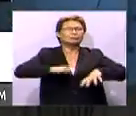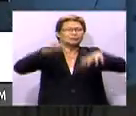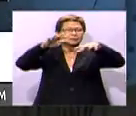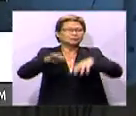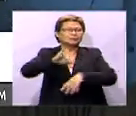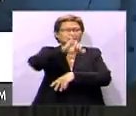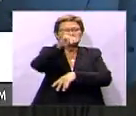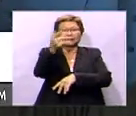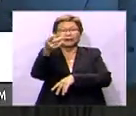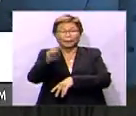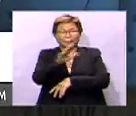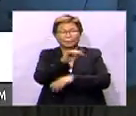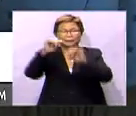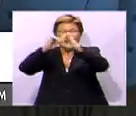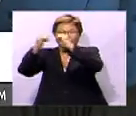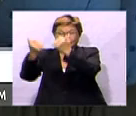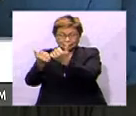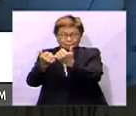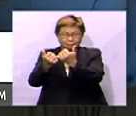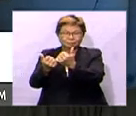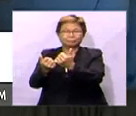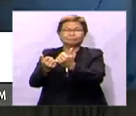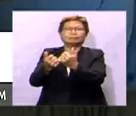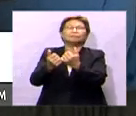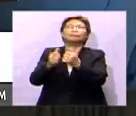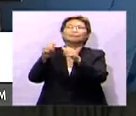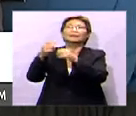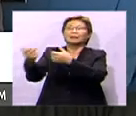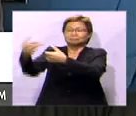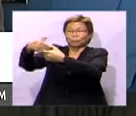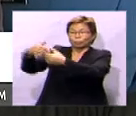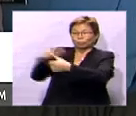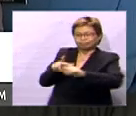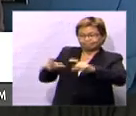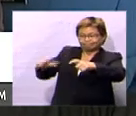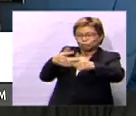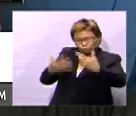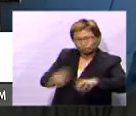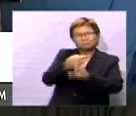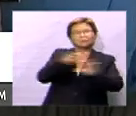Jabatan Kebajikan Masyarakat dan agensi-agensi yang terlibat telah pun bersiap sedia untuk